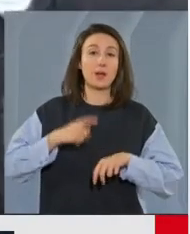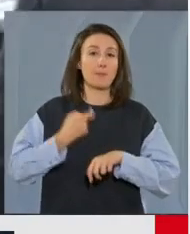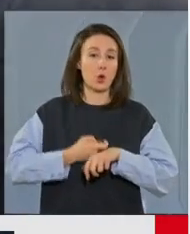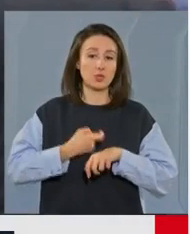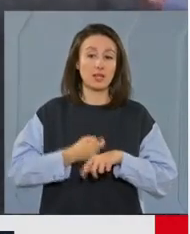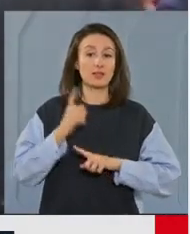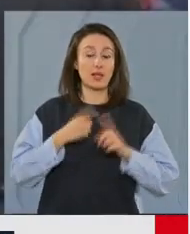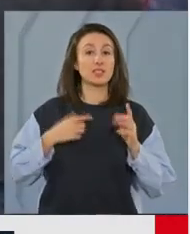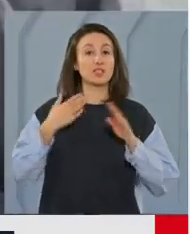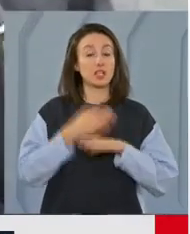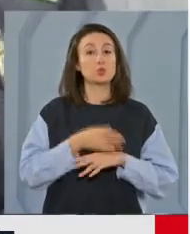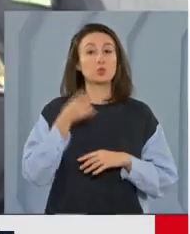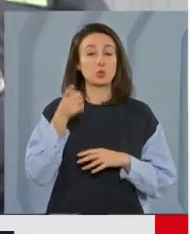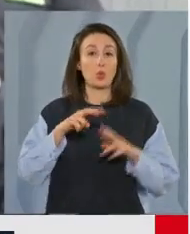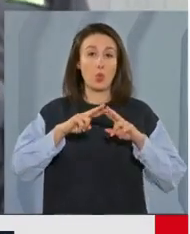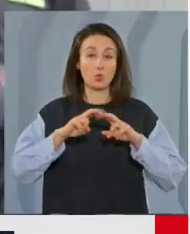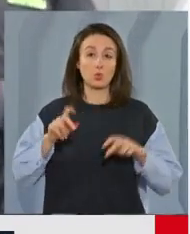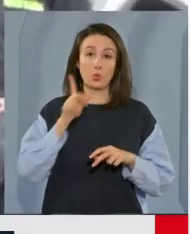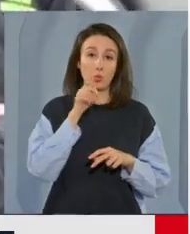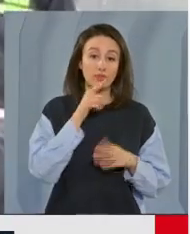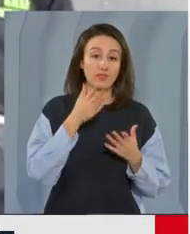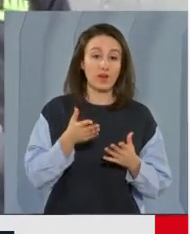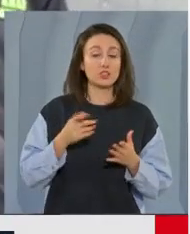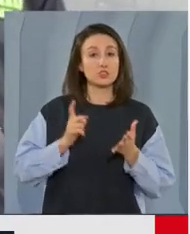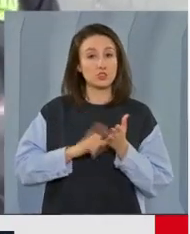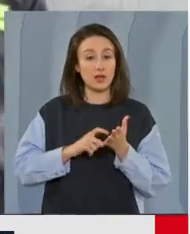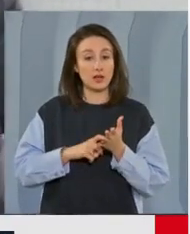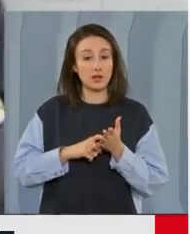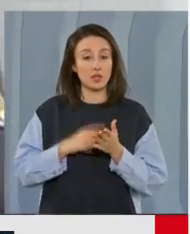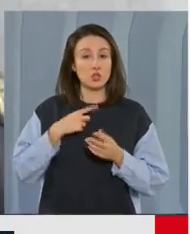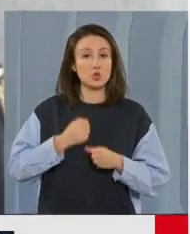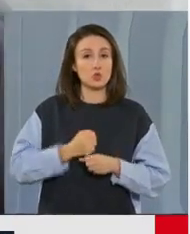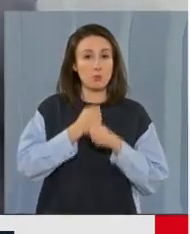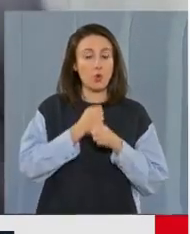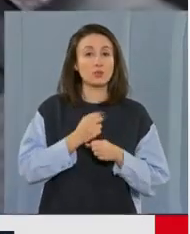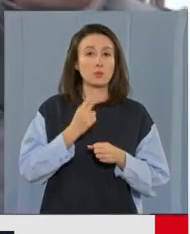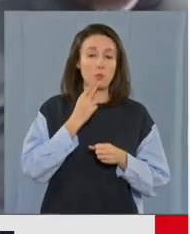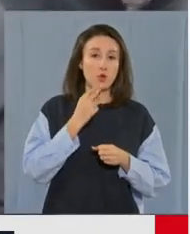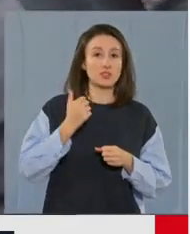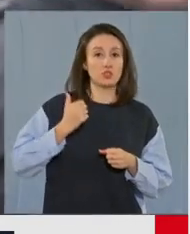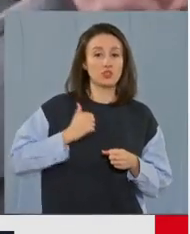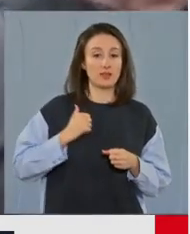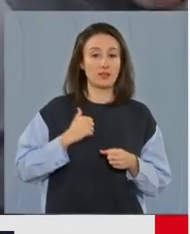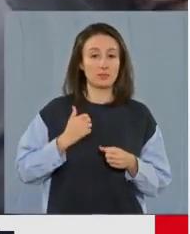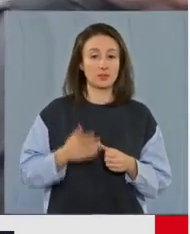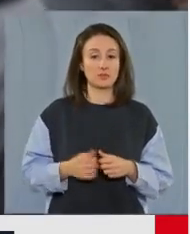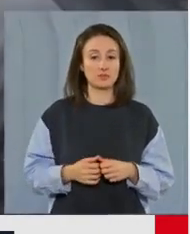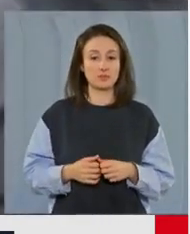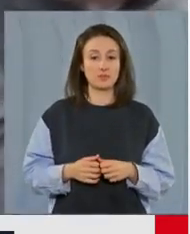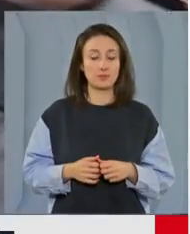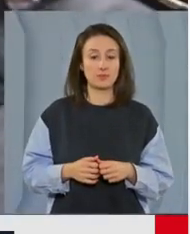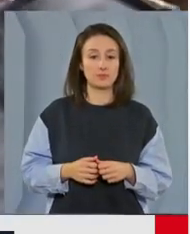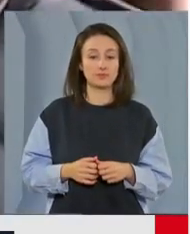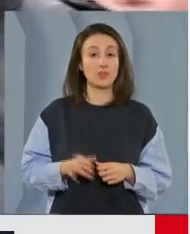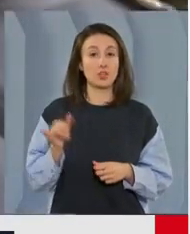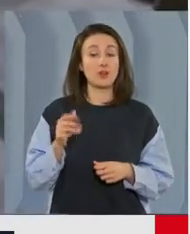prostie. Dacă te duci într-un control undeva, ceri suport. Poliție, de la jandarmerie? Jandarmerie și de la Ministerul de